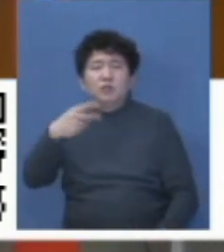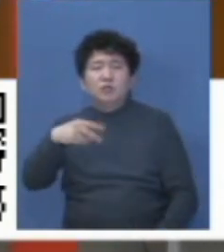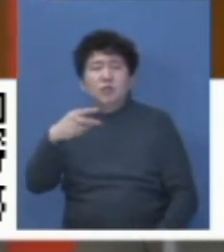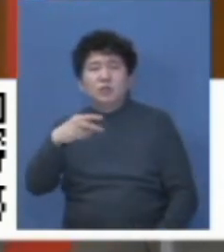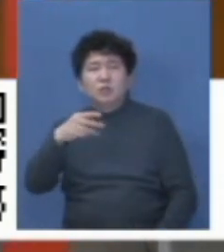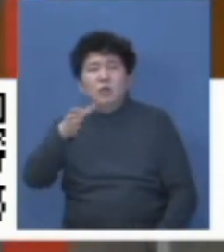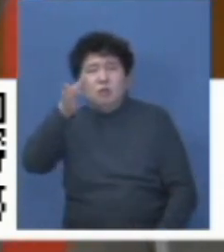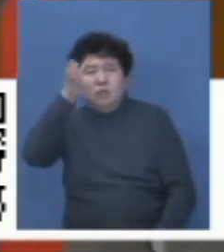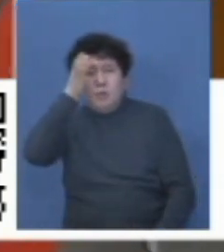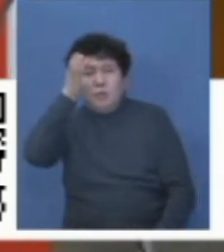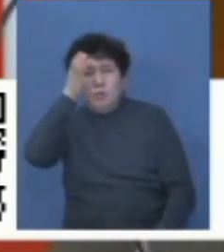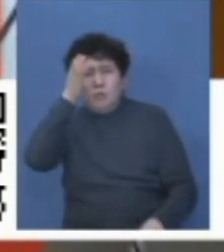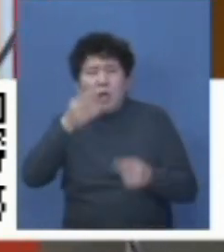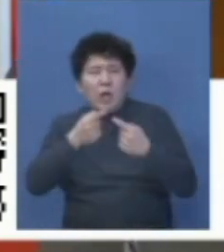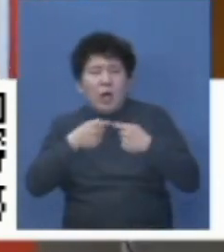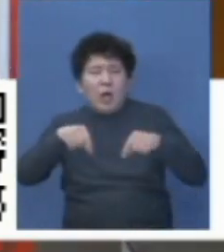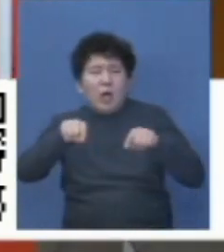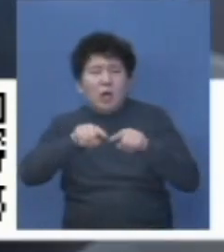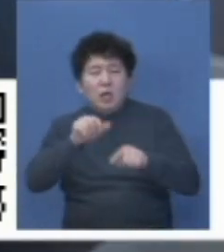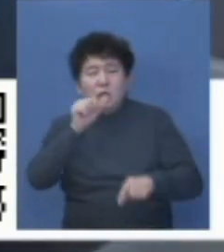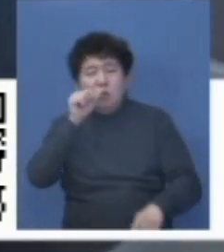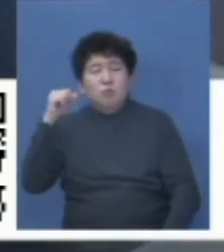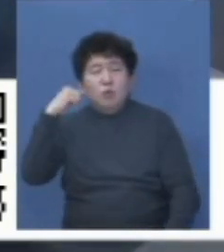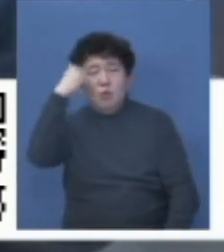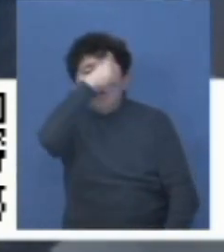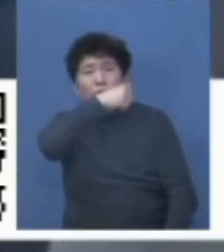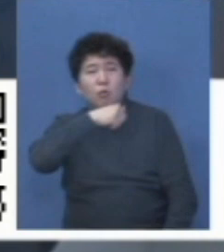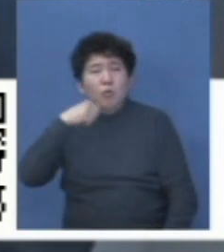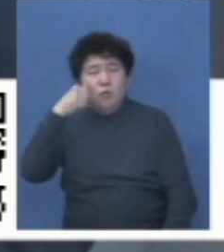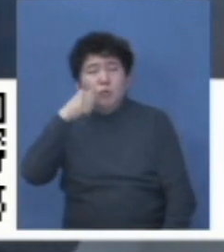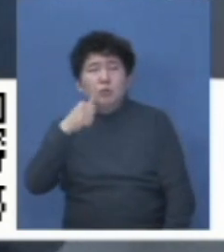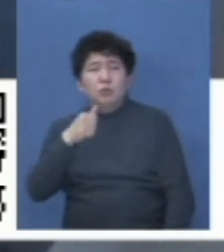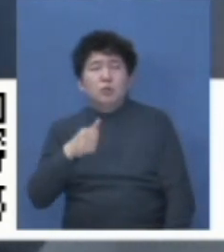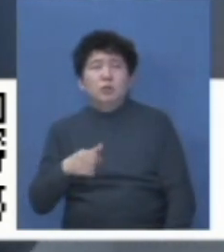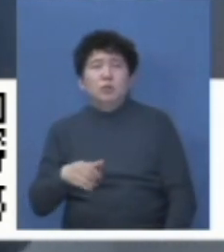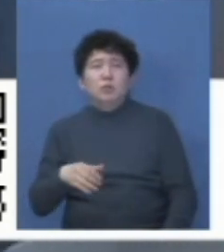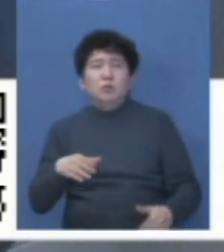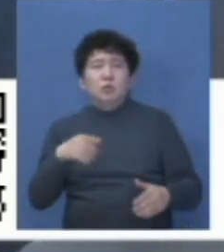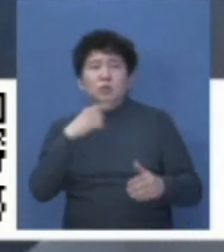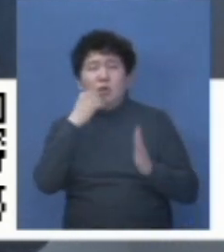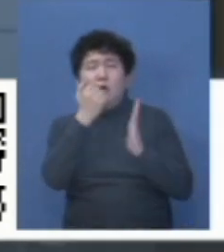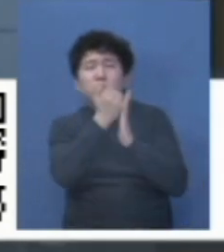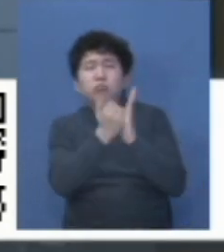научных организаций. По итогам прошлого года область входит в топ-5 регионов по затратам